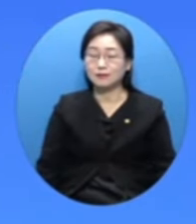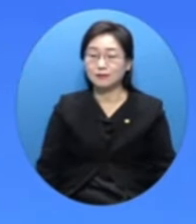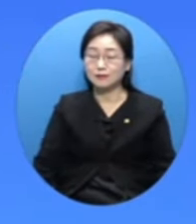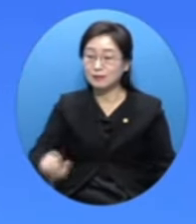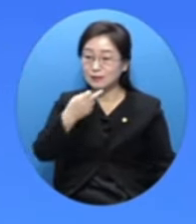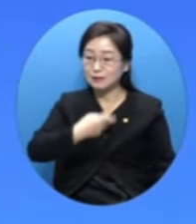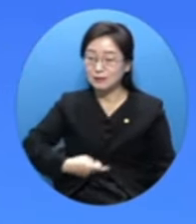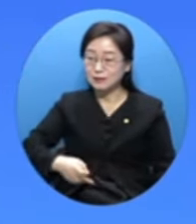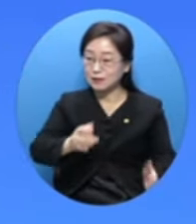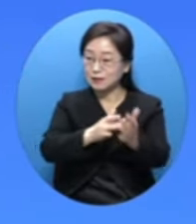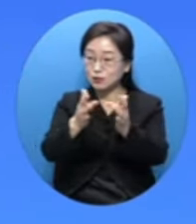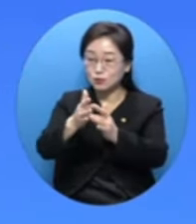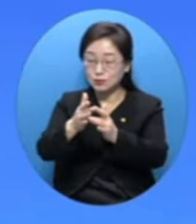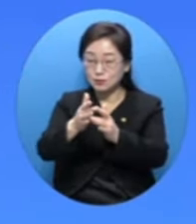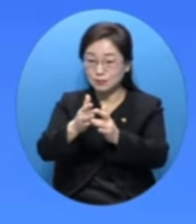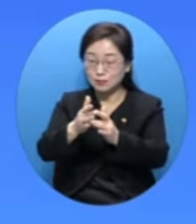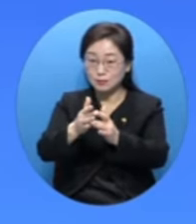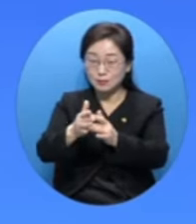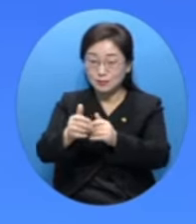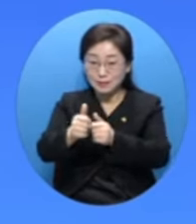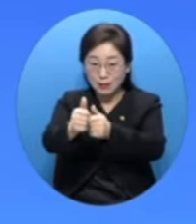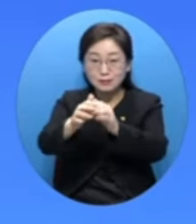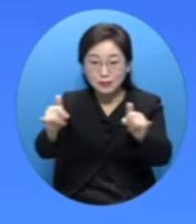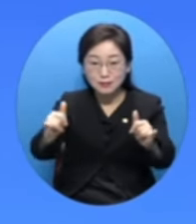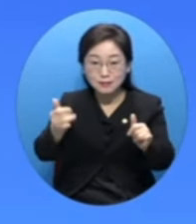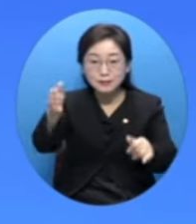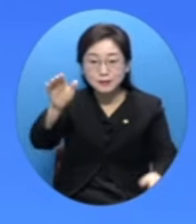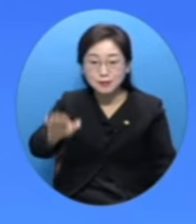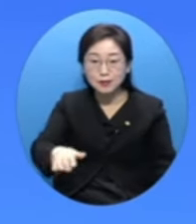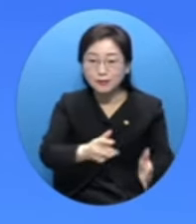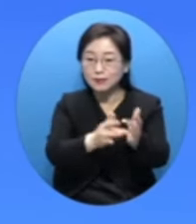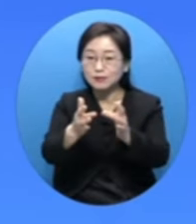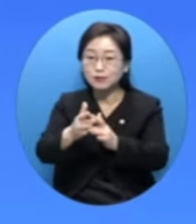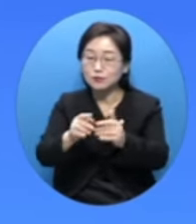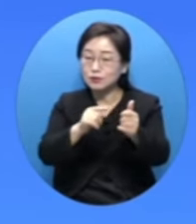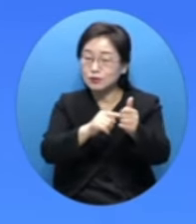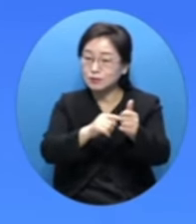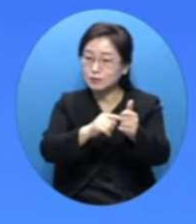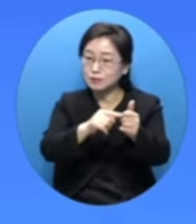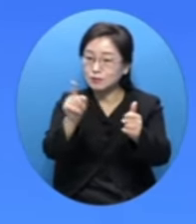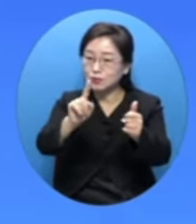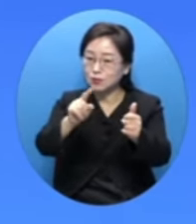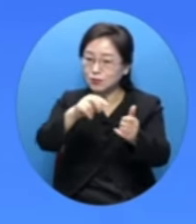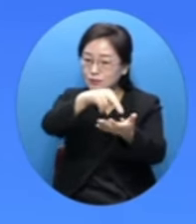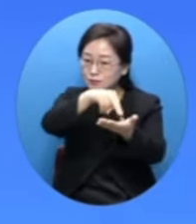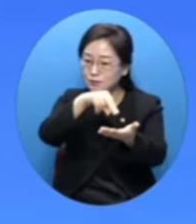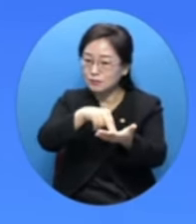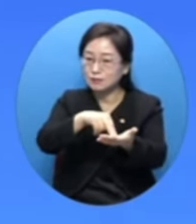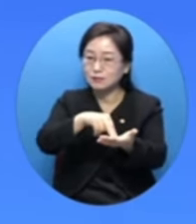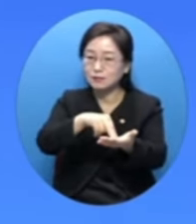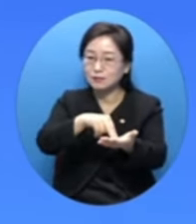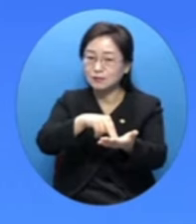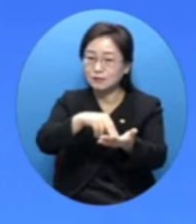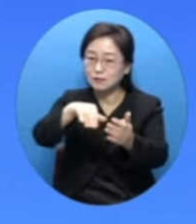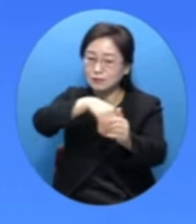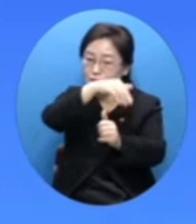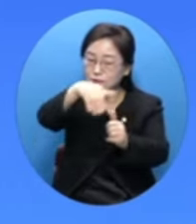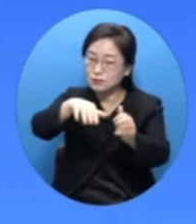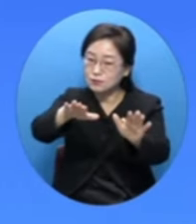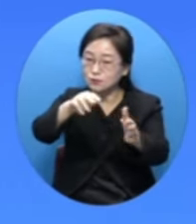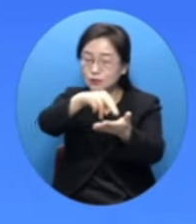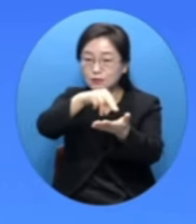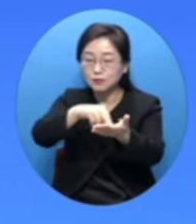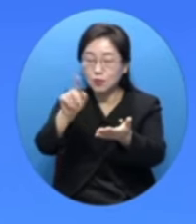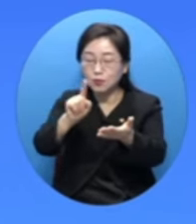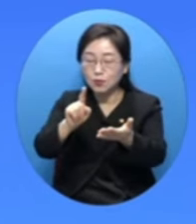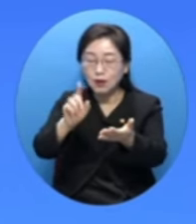제자들은 예수님을 섬기는 사람들인데 예수님을 섬기는 사람들이 예수님이 지금 어떤 지금 현재의 모습이고